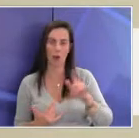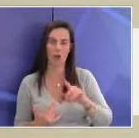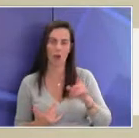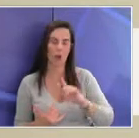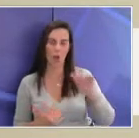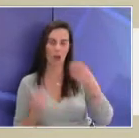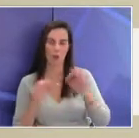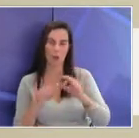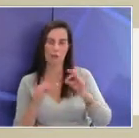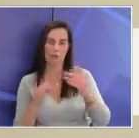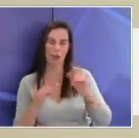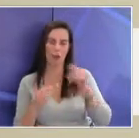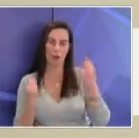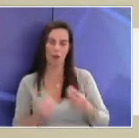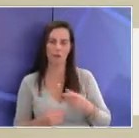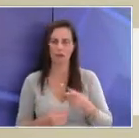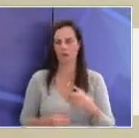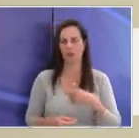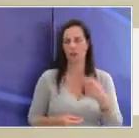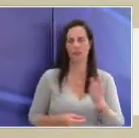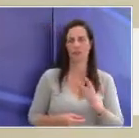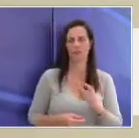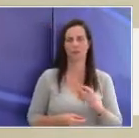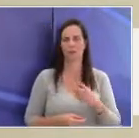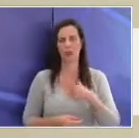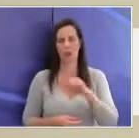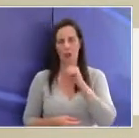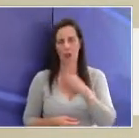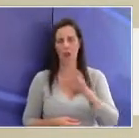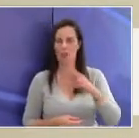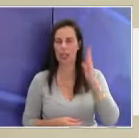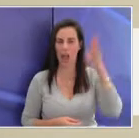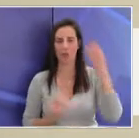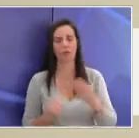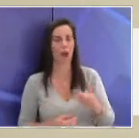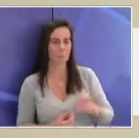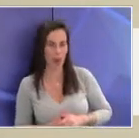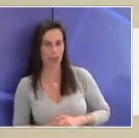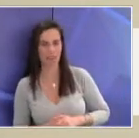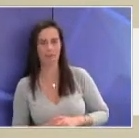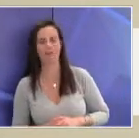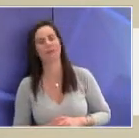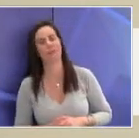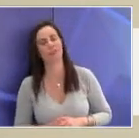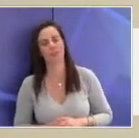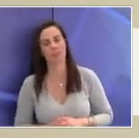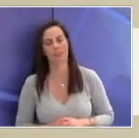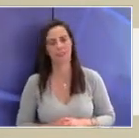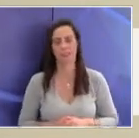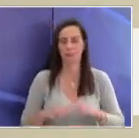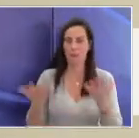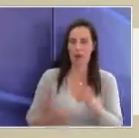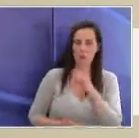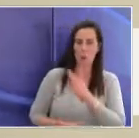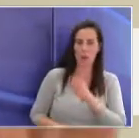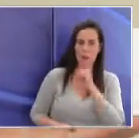החזון הנכון. עם החזון הנכון. אני אמשיך, לא נוטש את החזון, ודאי. טוב, מייקל אורן עם החדשות,